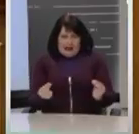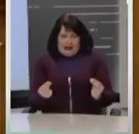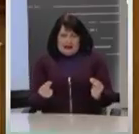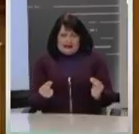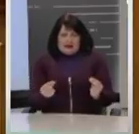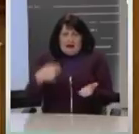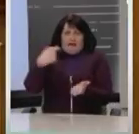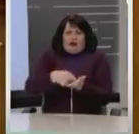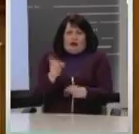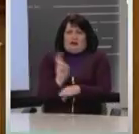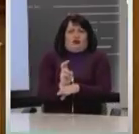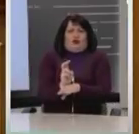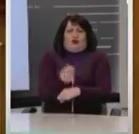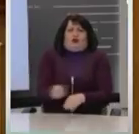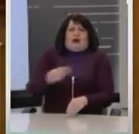για υπεραπόδοση?